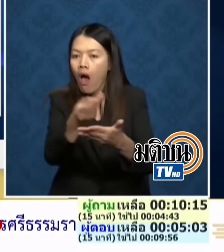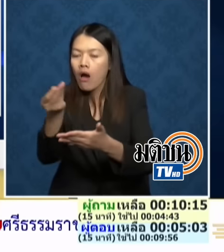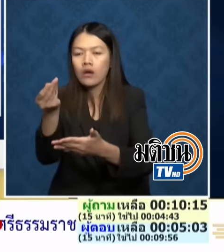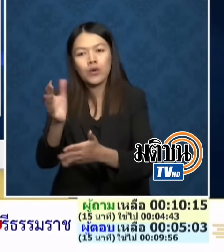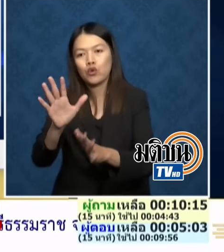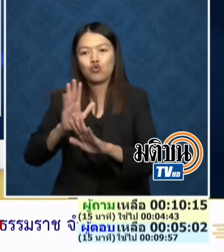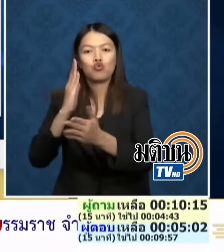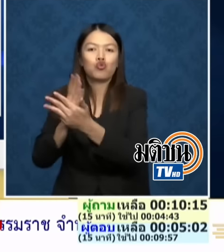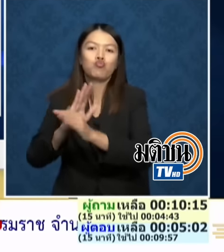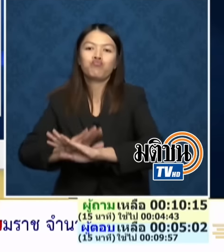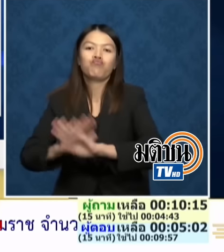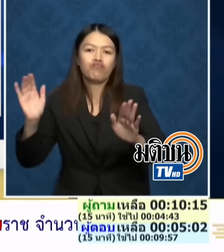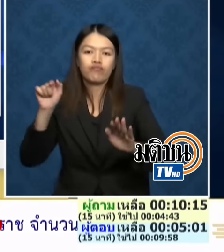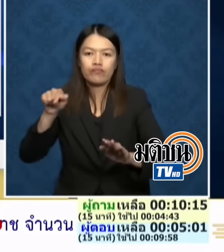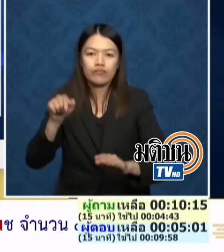าม เหิรกถอนให้หมด